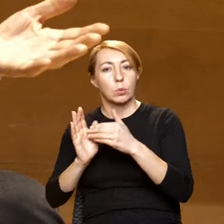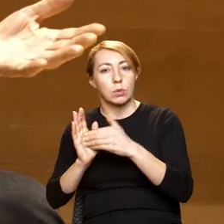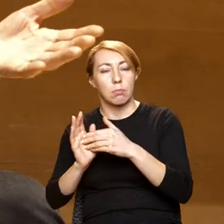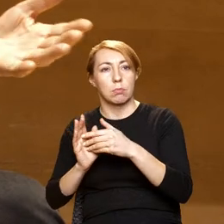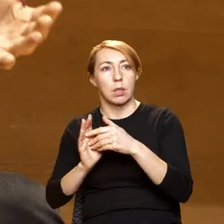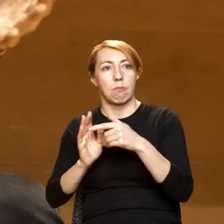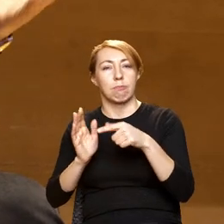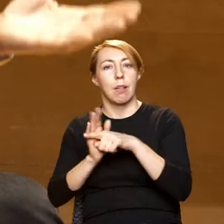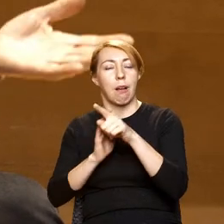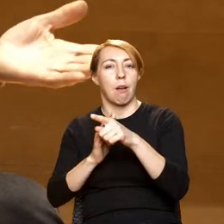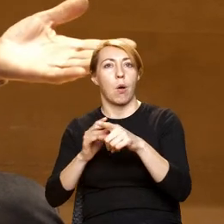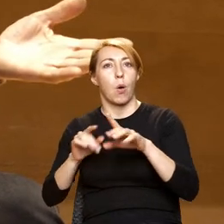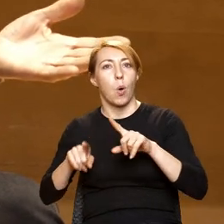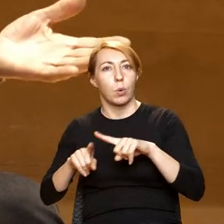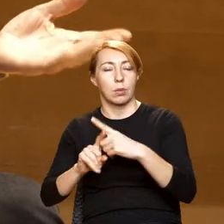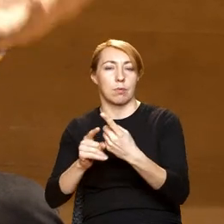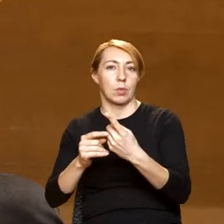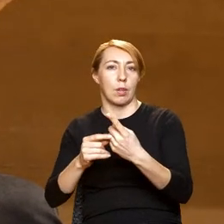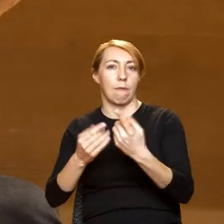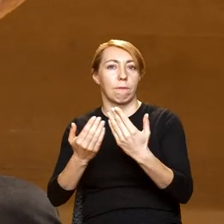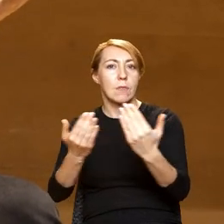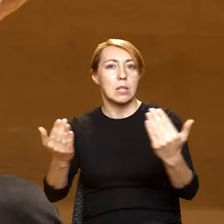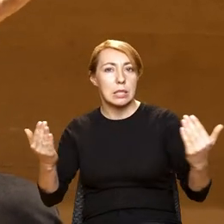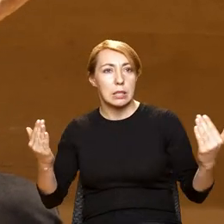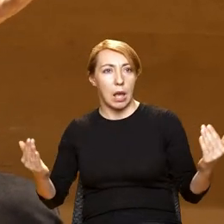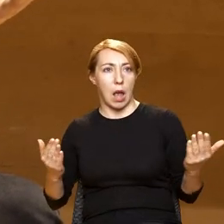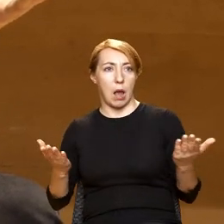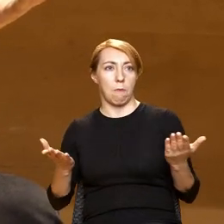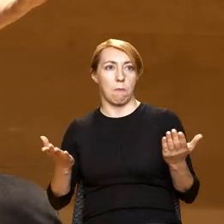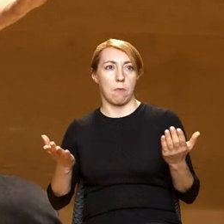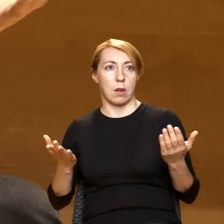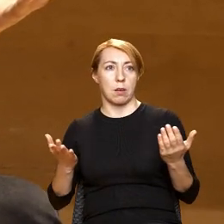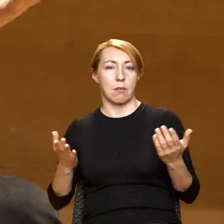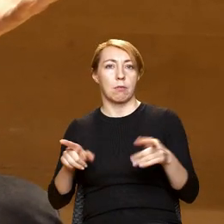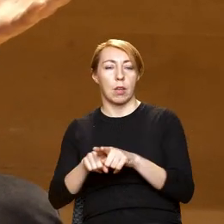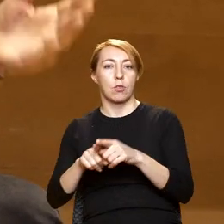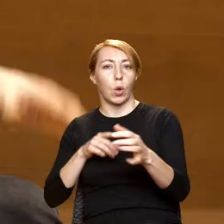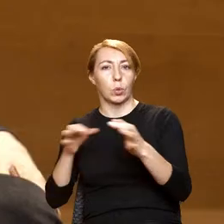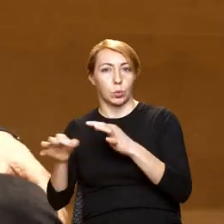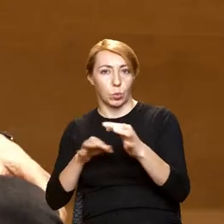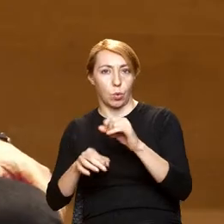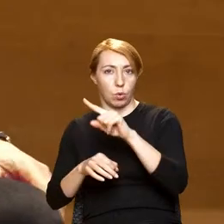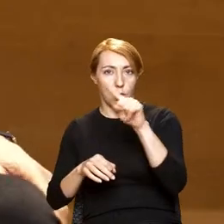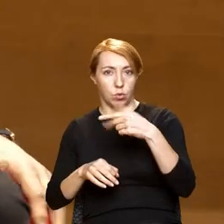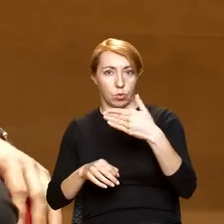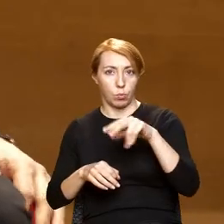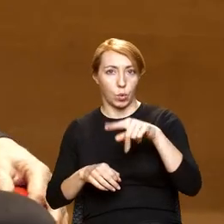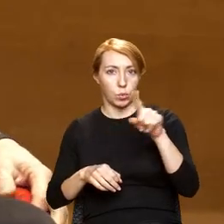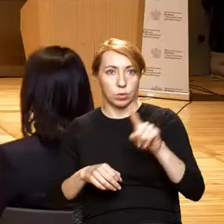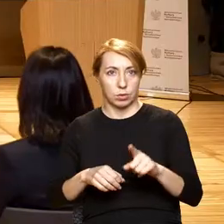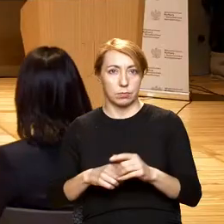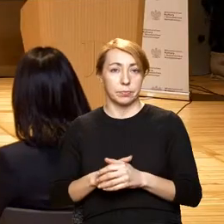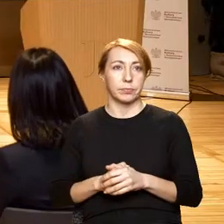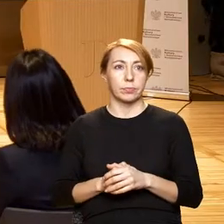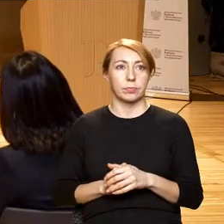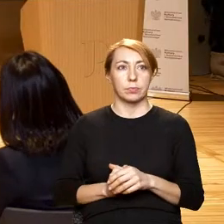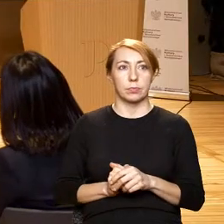organizacji wystaw, dla genealogii i dla w ogóle historii Żmudzi, naprawdę. Tak, bo tak